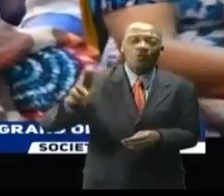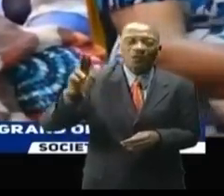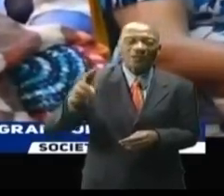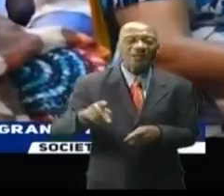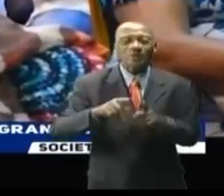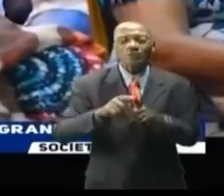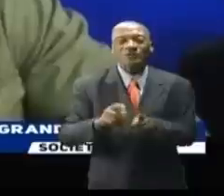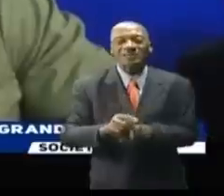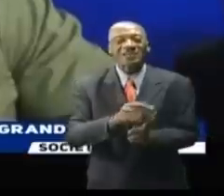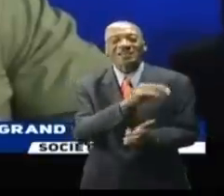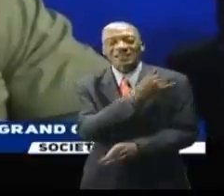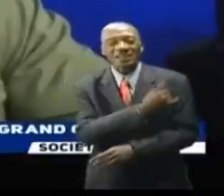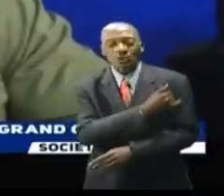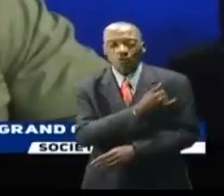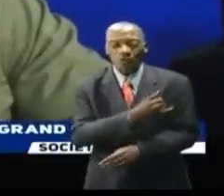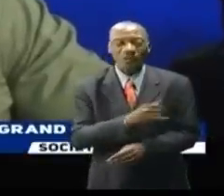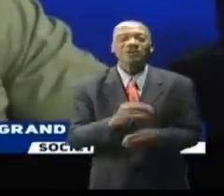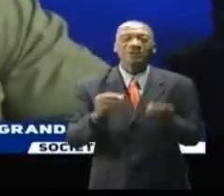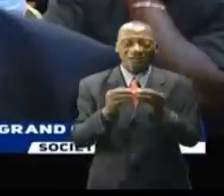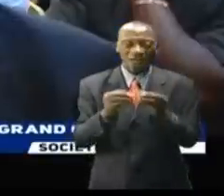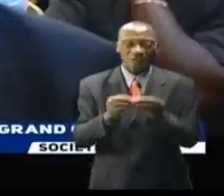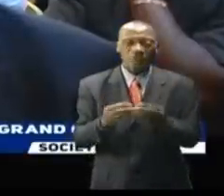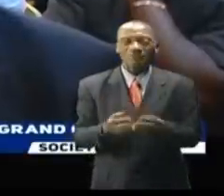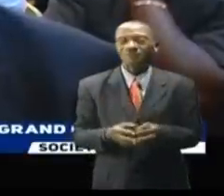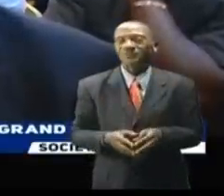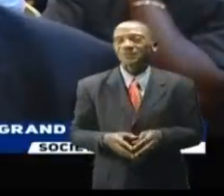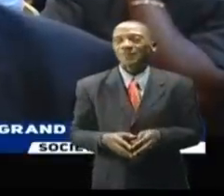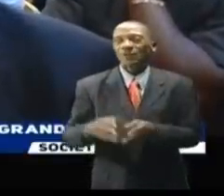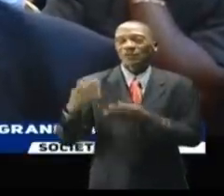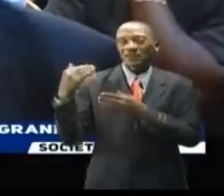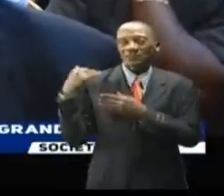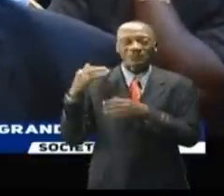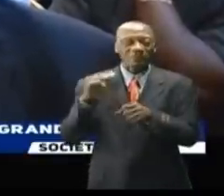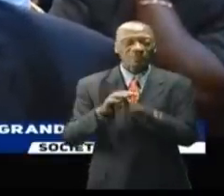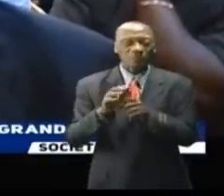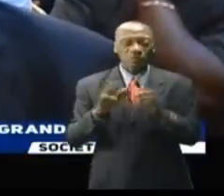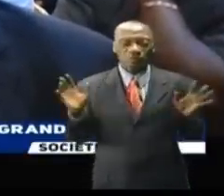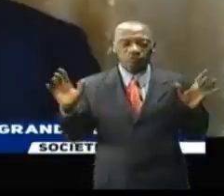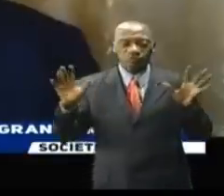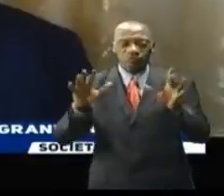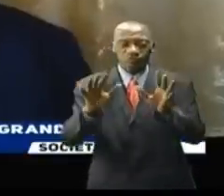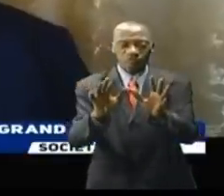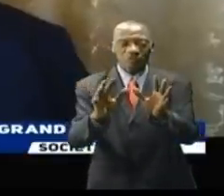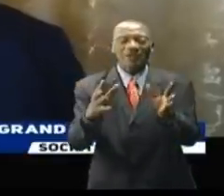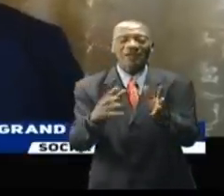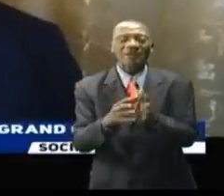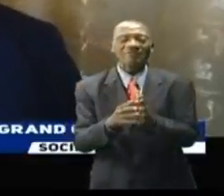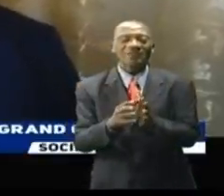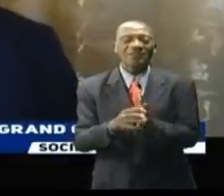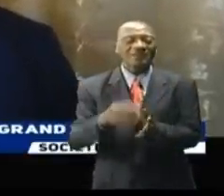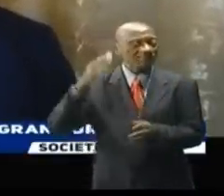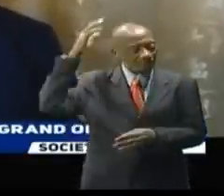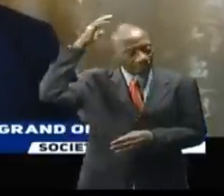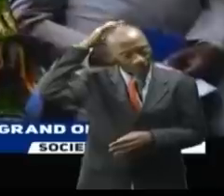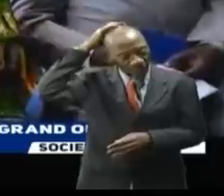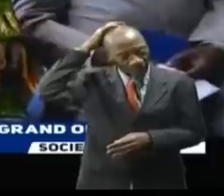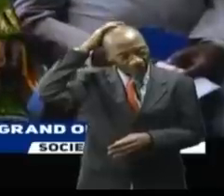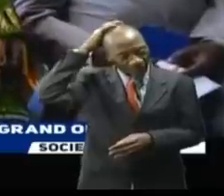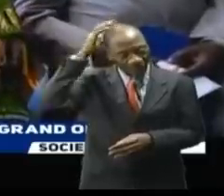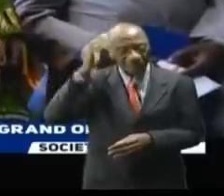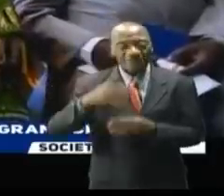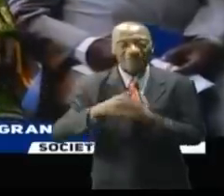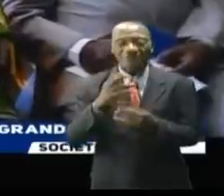de la République se sont retrouvés autour de l'archevêque de Kisangani, Mgr Marcel Outembi, pour faire